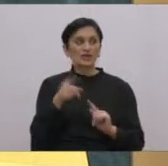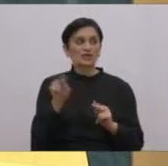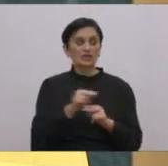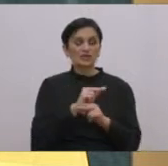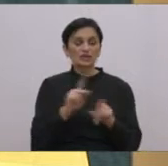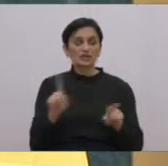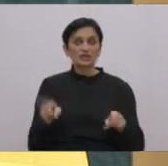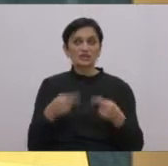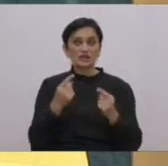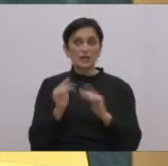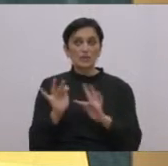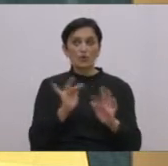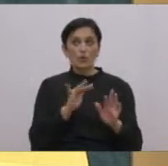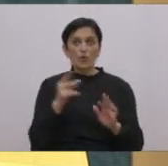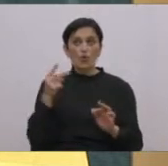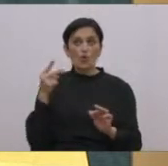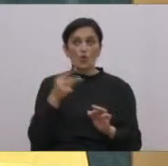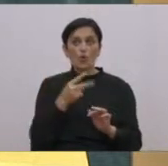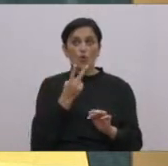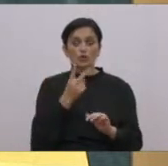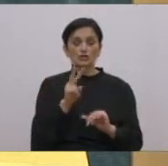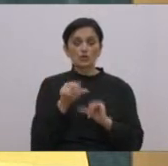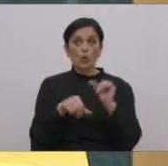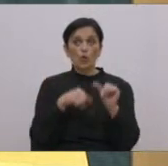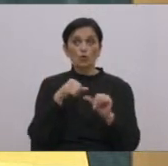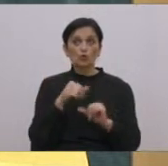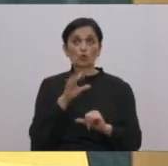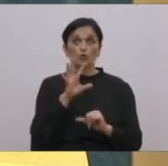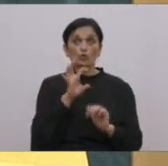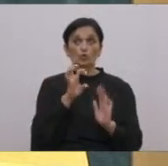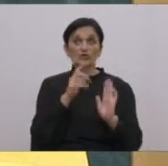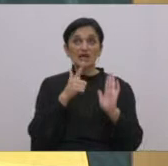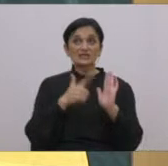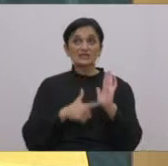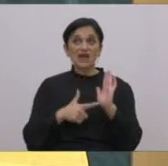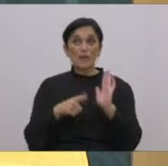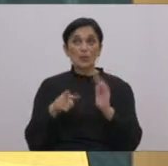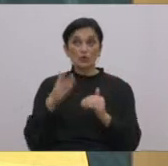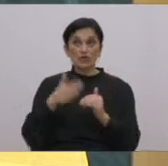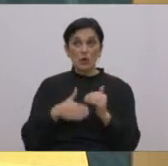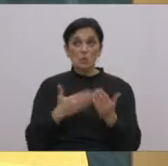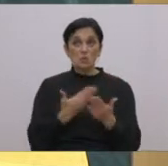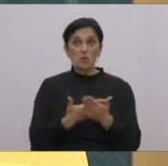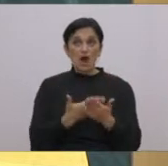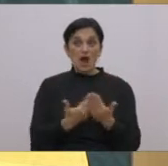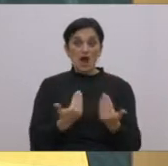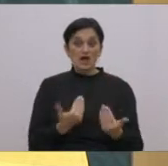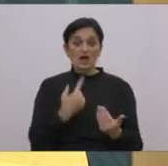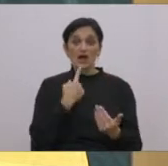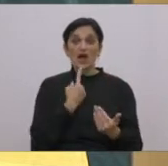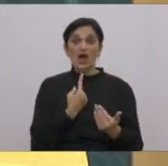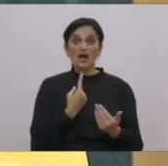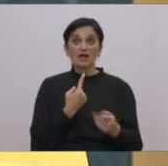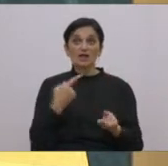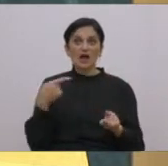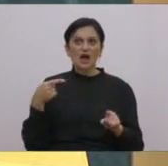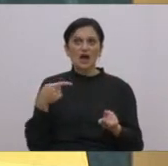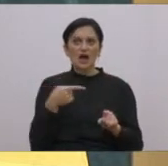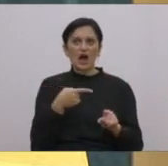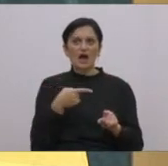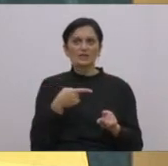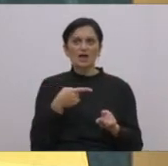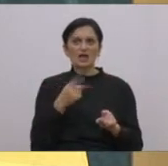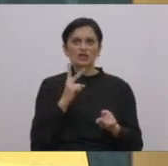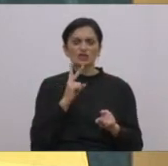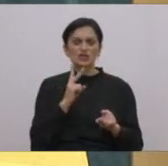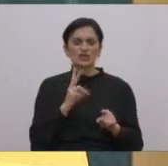რეაბილიტაცია მიმდინარეობდა 2022 წელს, საიდანაც 570 დასრულდა წელს, მაგალითად არის 1000